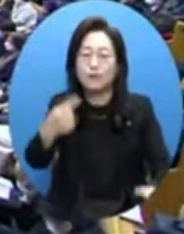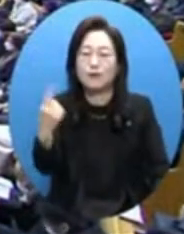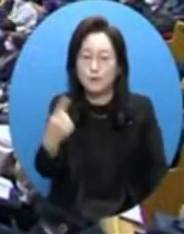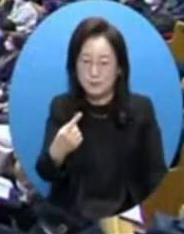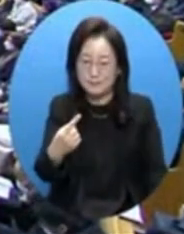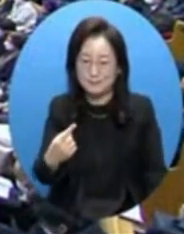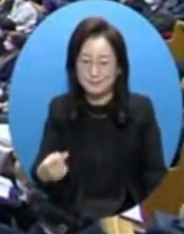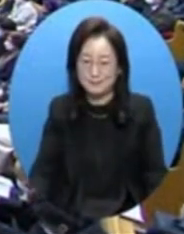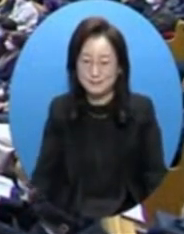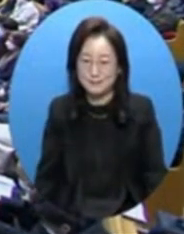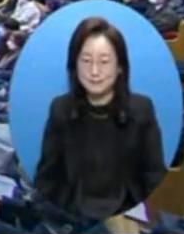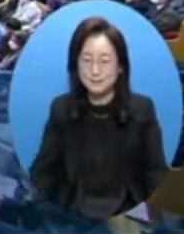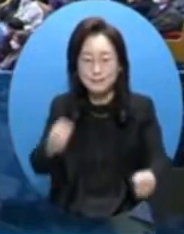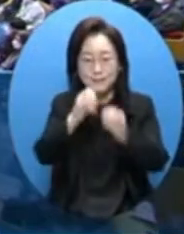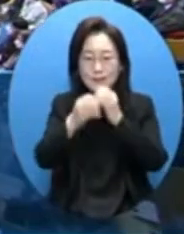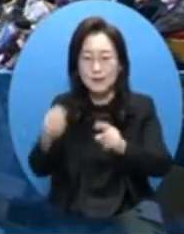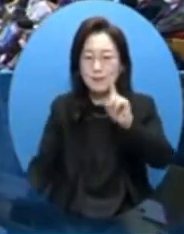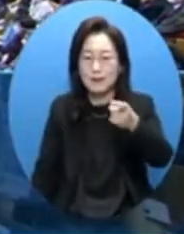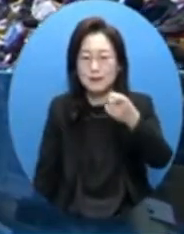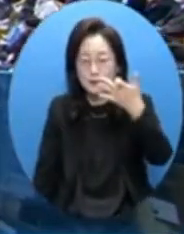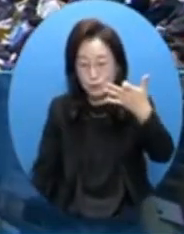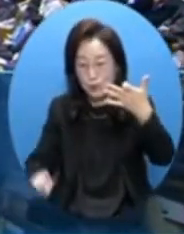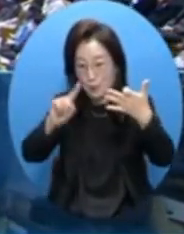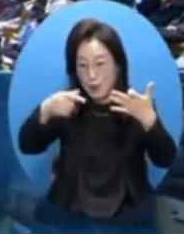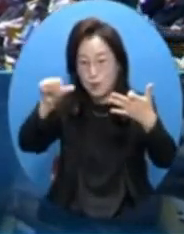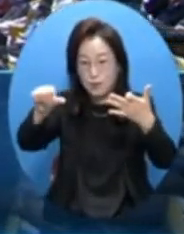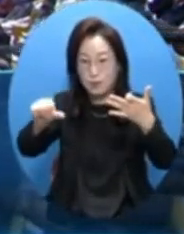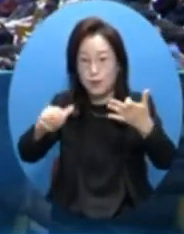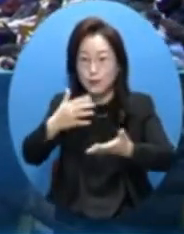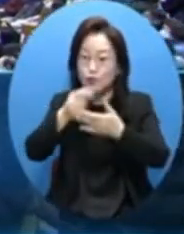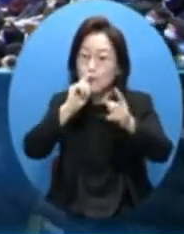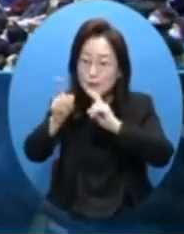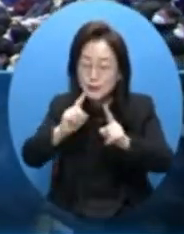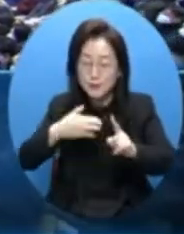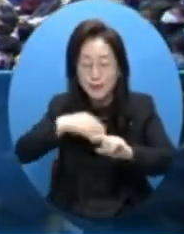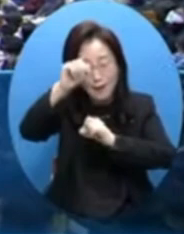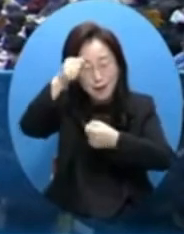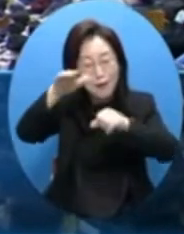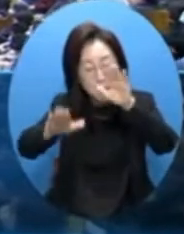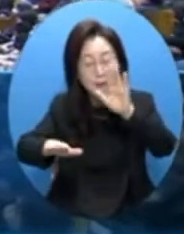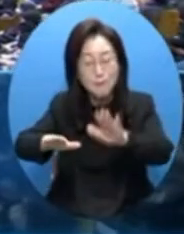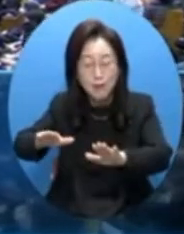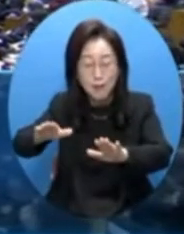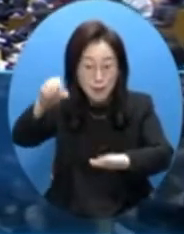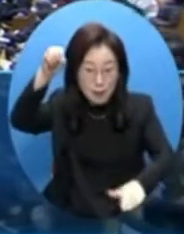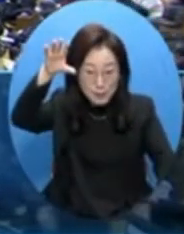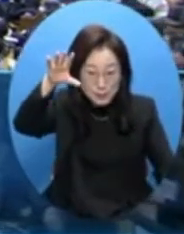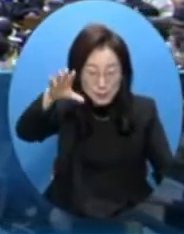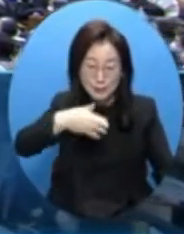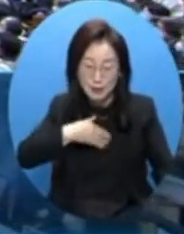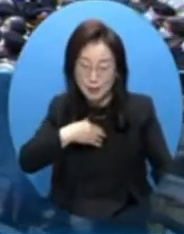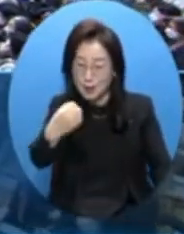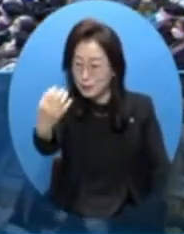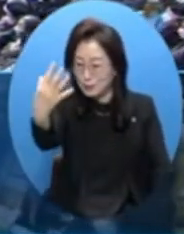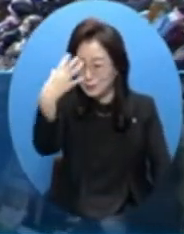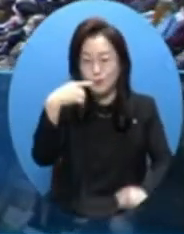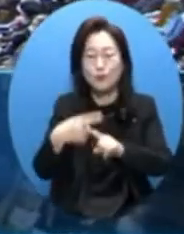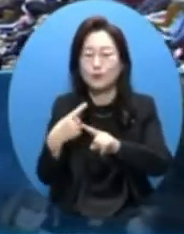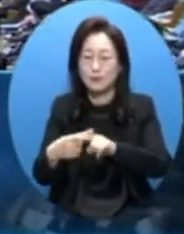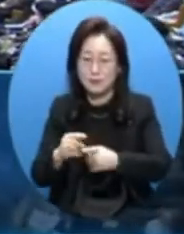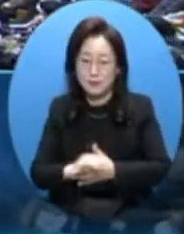것입니다 시편 105절을 말씀합니다 주의 말씀은 내 발에 등이요 내 길에 비치니이다